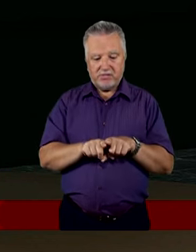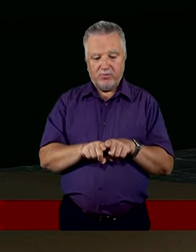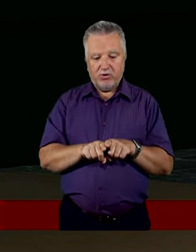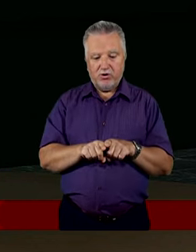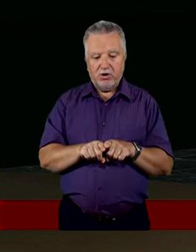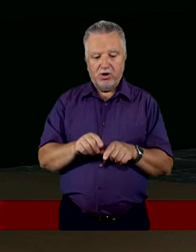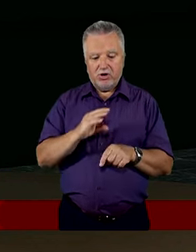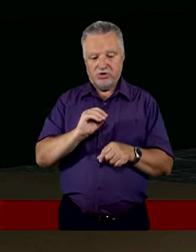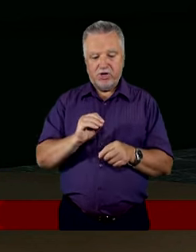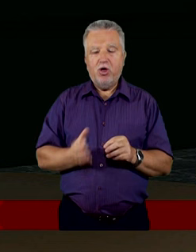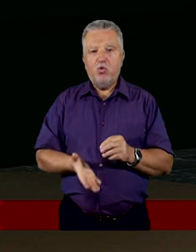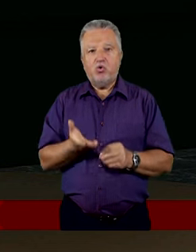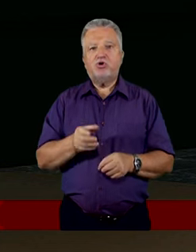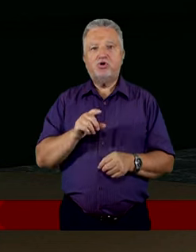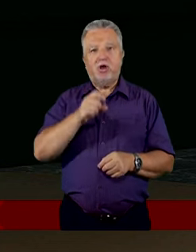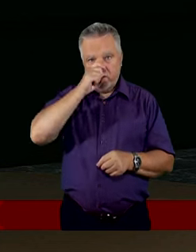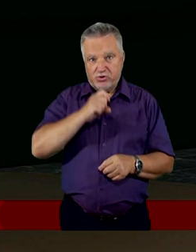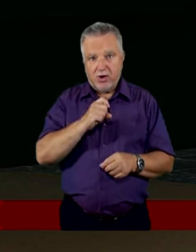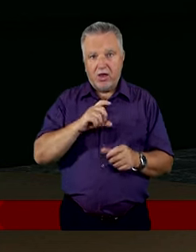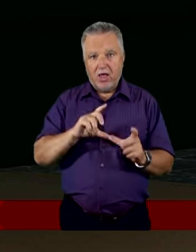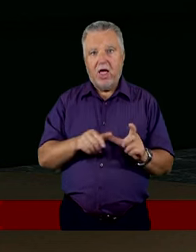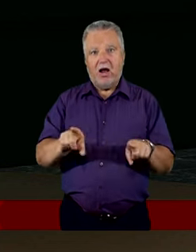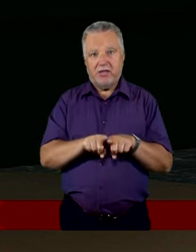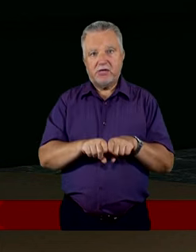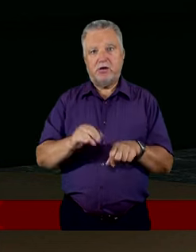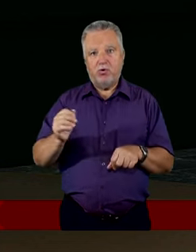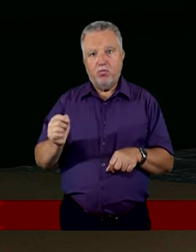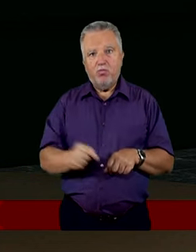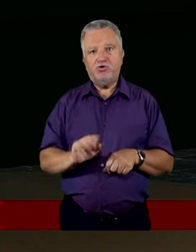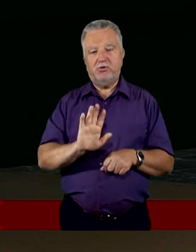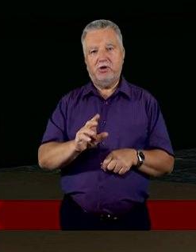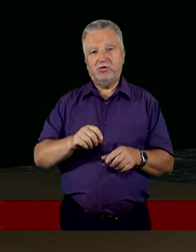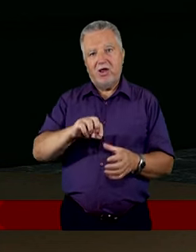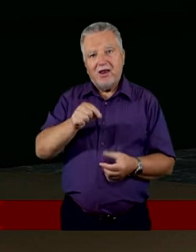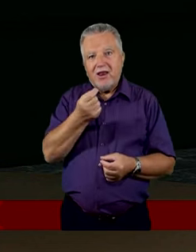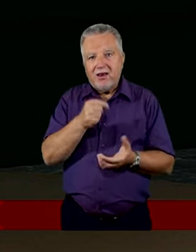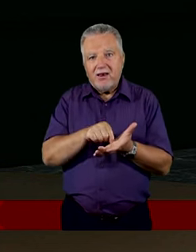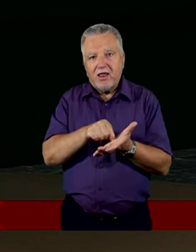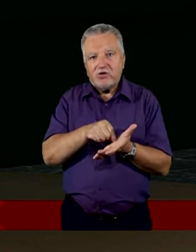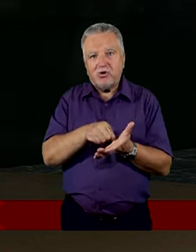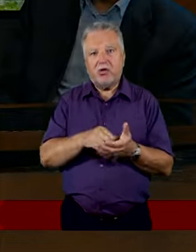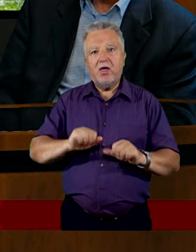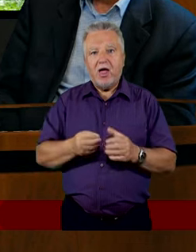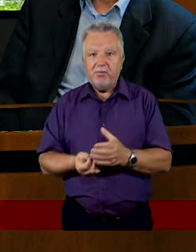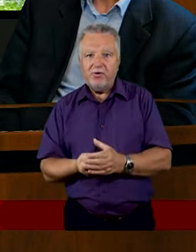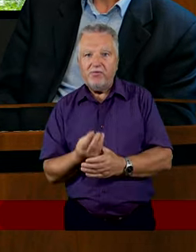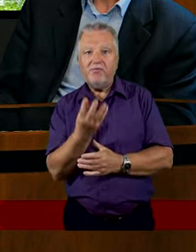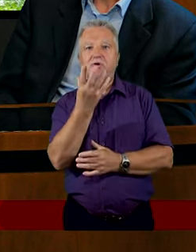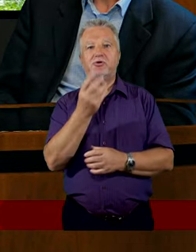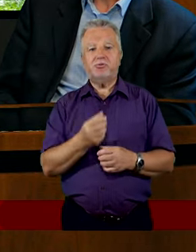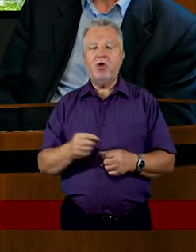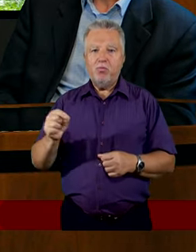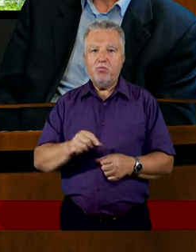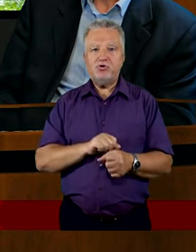że urośnie to, co jest niewłaściwe, ale też musi mieć to nasionko, żeby ono wzrosło, skiełkowało.